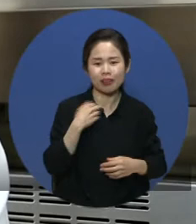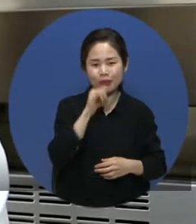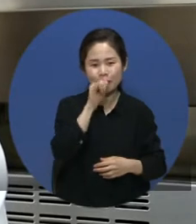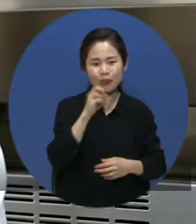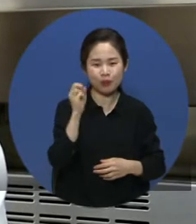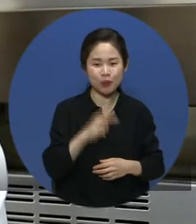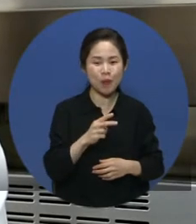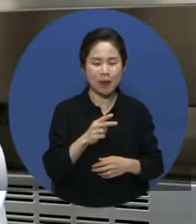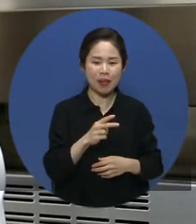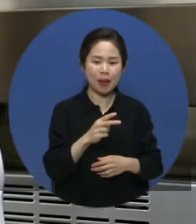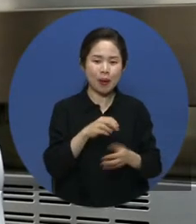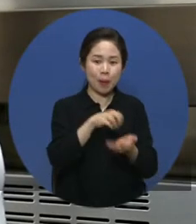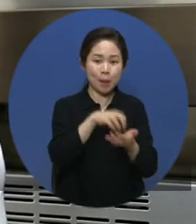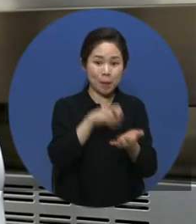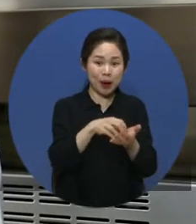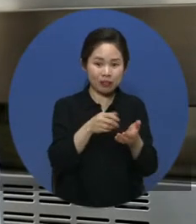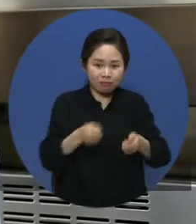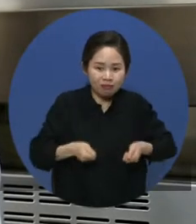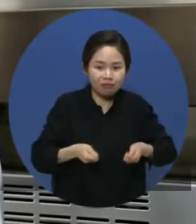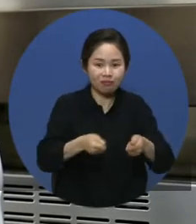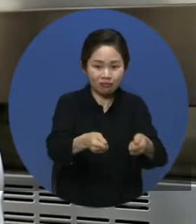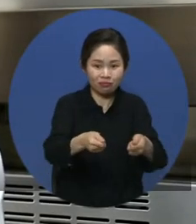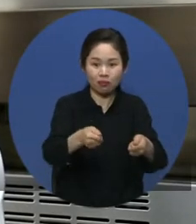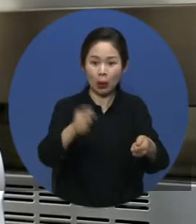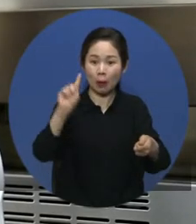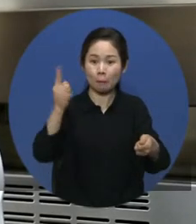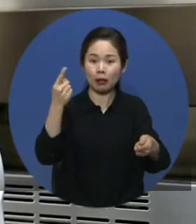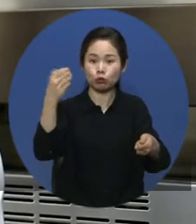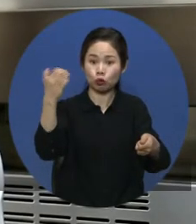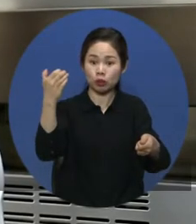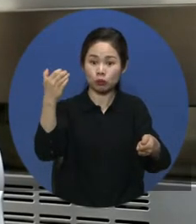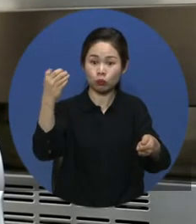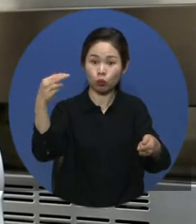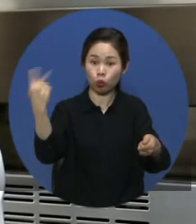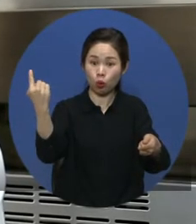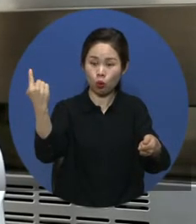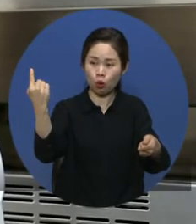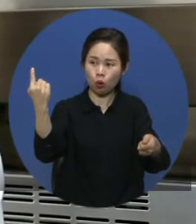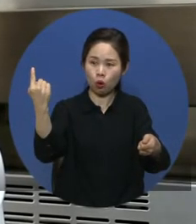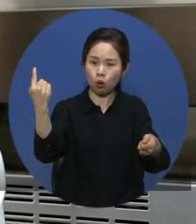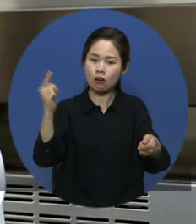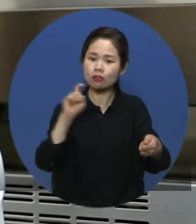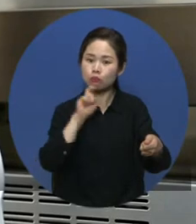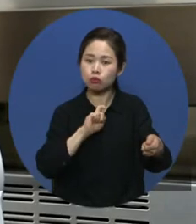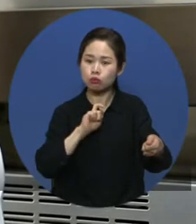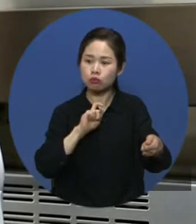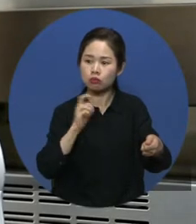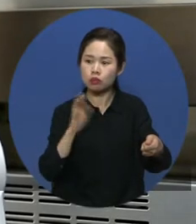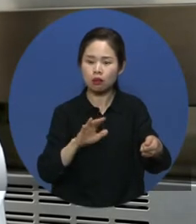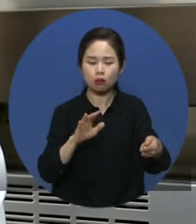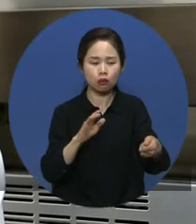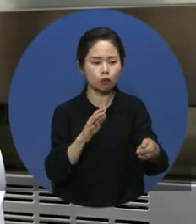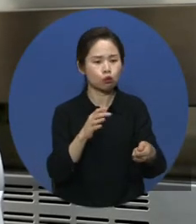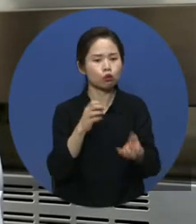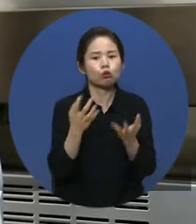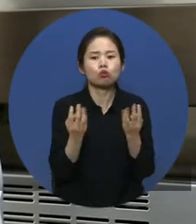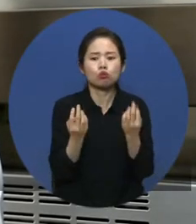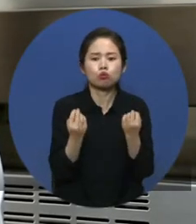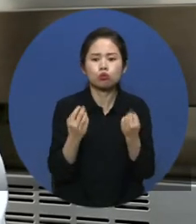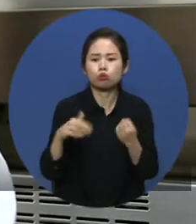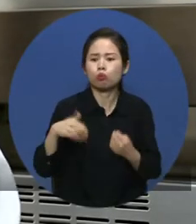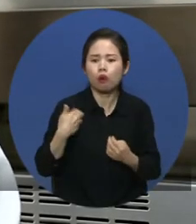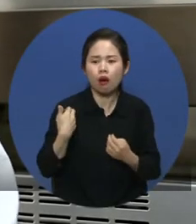하는데 190도로 10분간 구워야 되는 경우가 있는데 이 수를 헤아리지 못하면 빵을 만들 수가